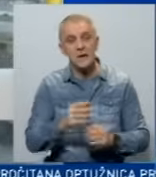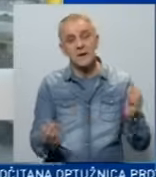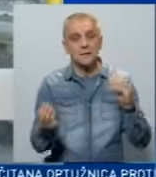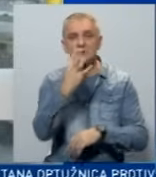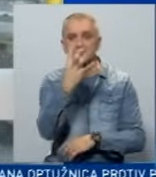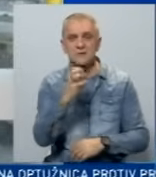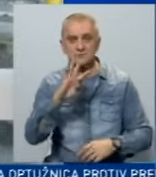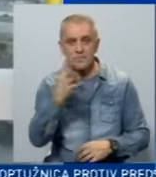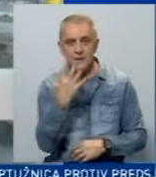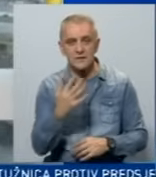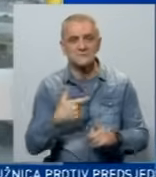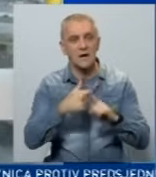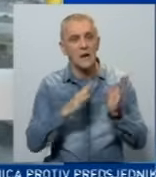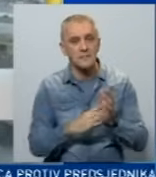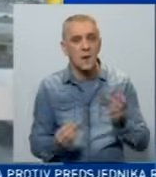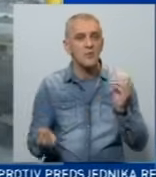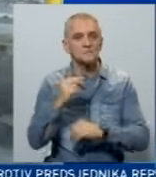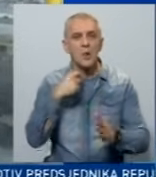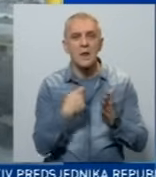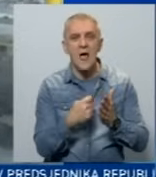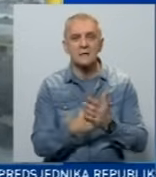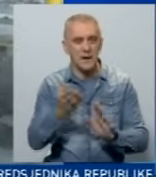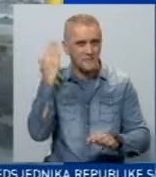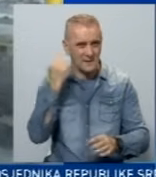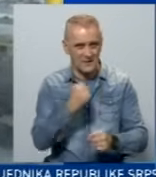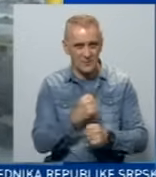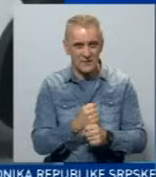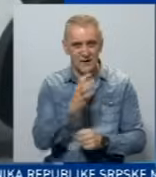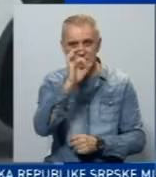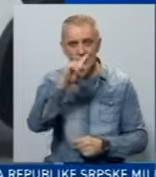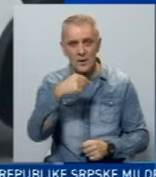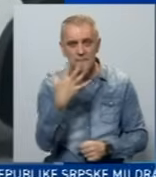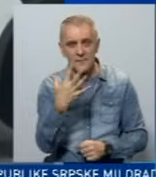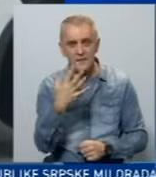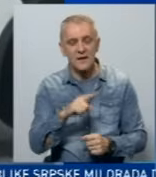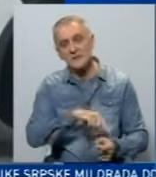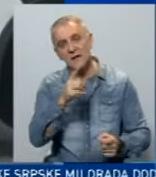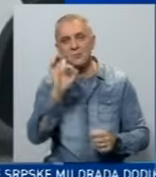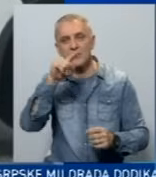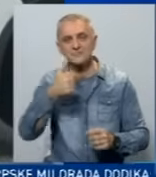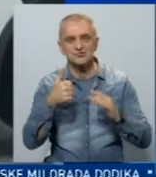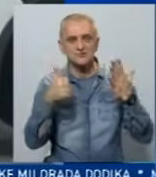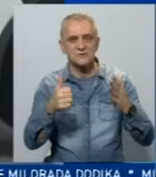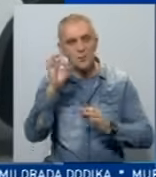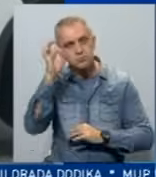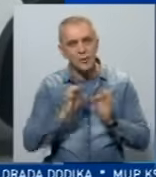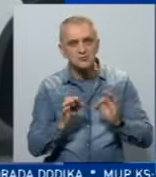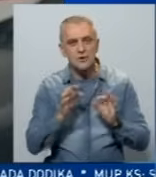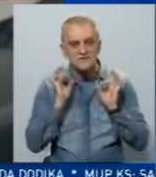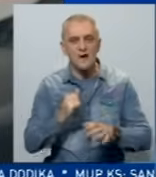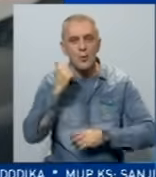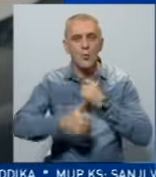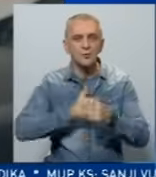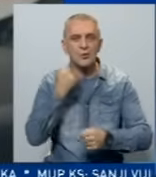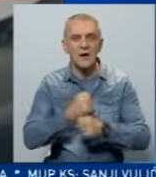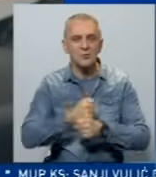379,50 na 415 km, te povećanju naknade za minuli rad sa 0,5 na 0,6% za